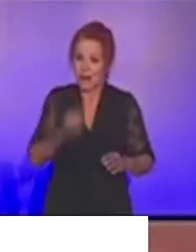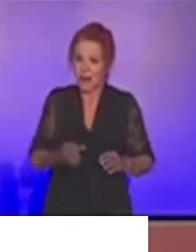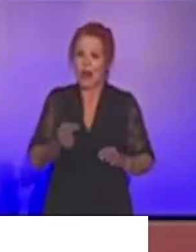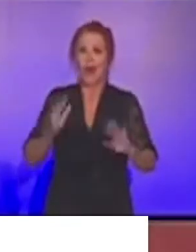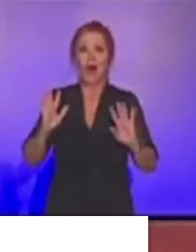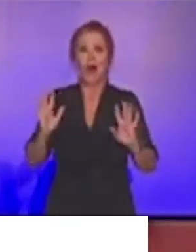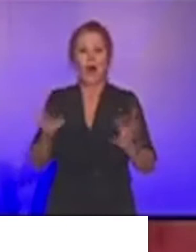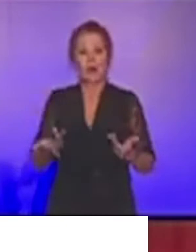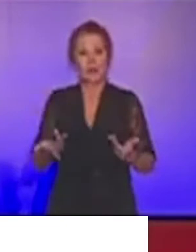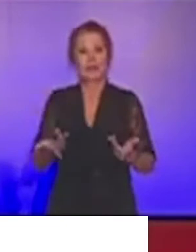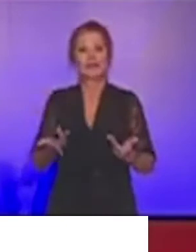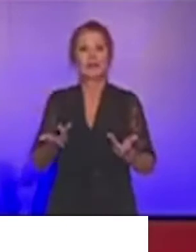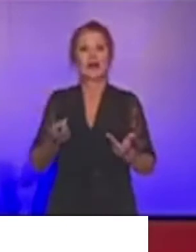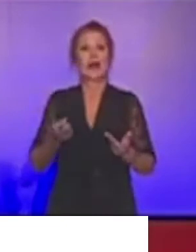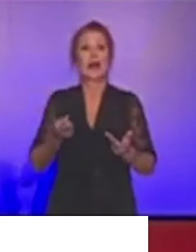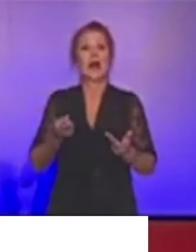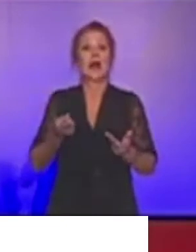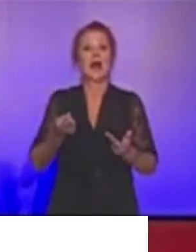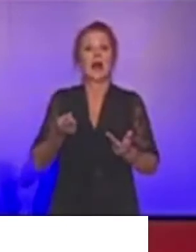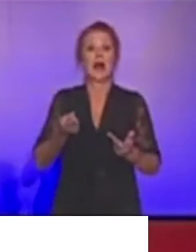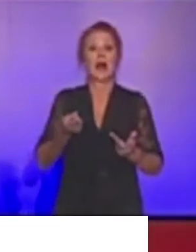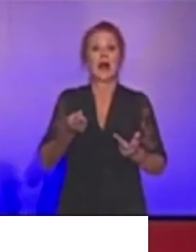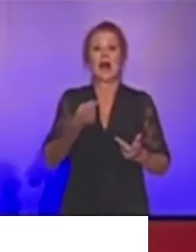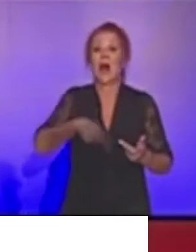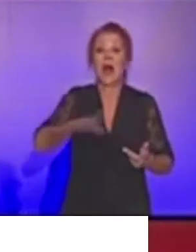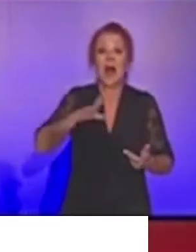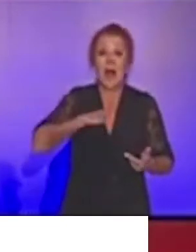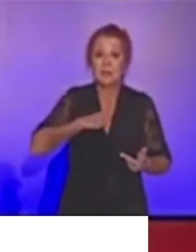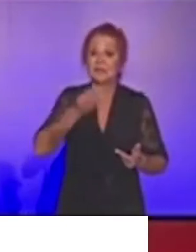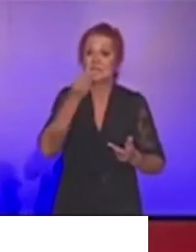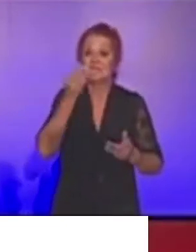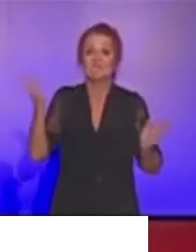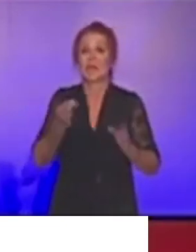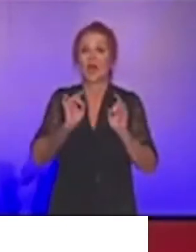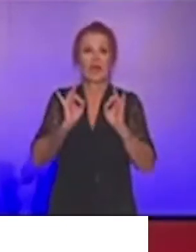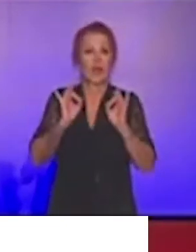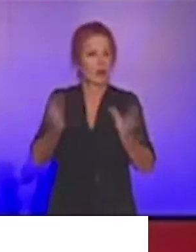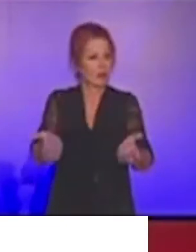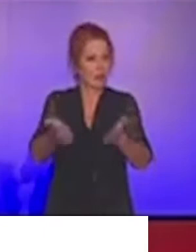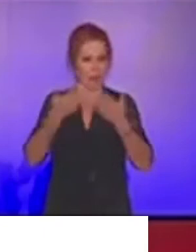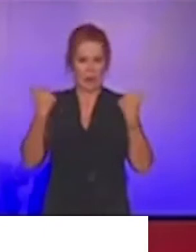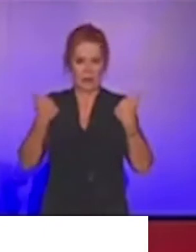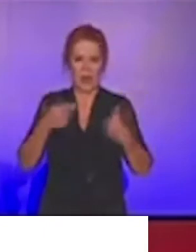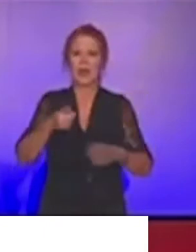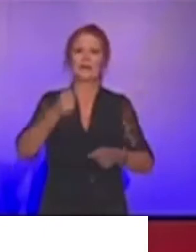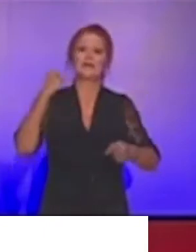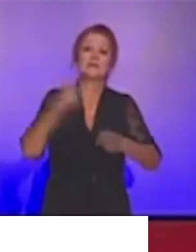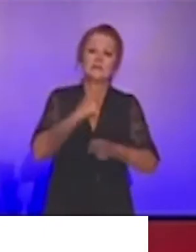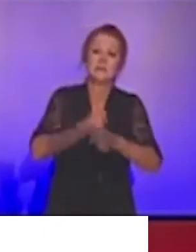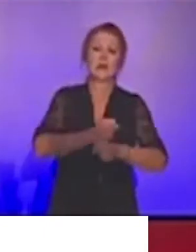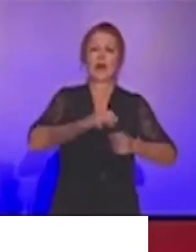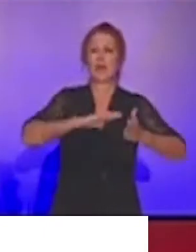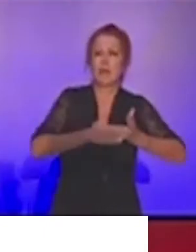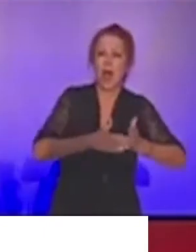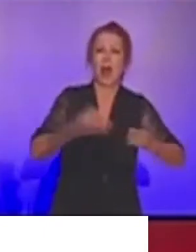δεν υπάρχει δωρεάν γεύμα για τους λαούς. Οι θυσίες των μισθωτών εργαζομένων,